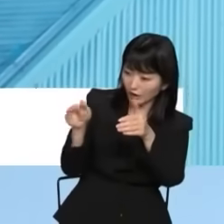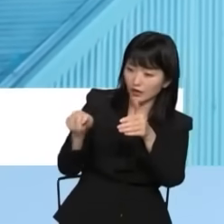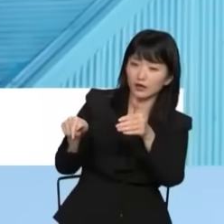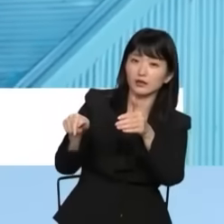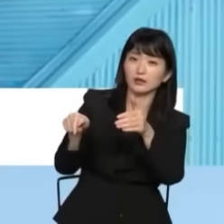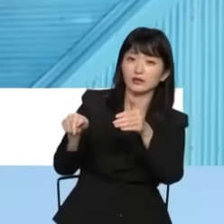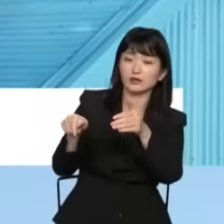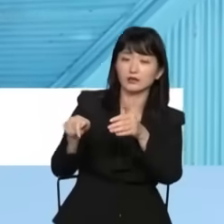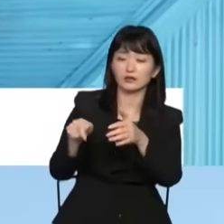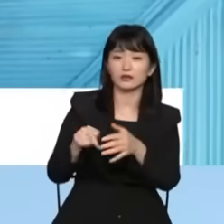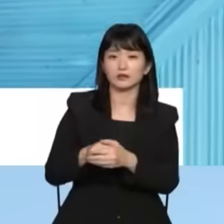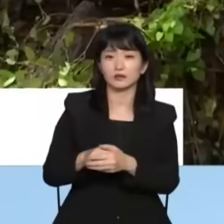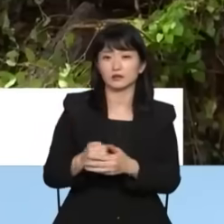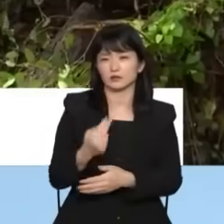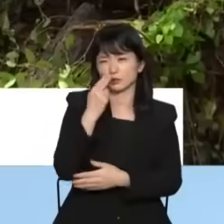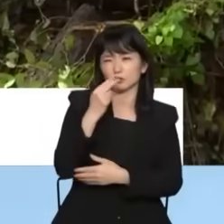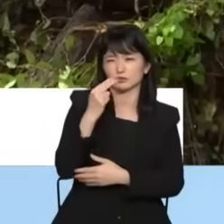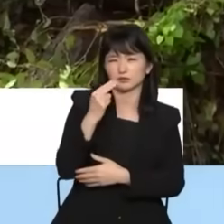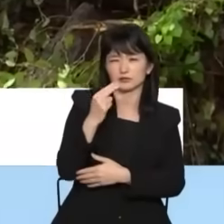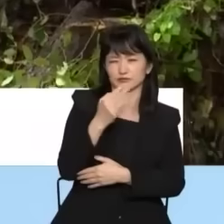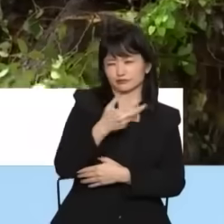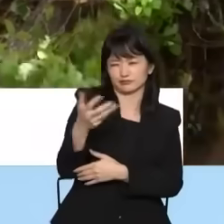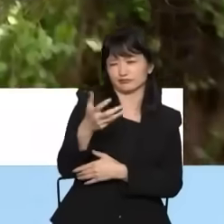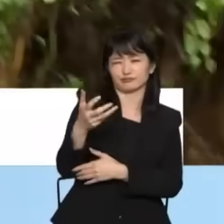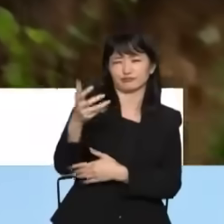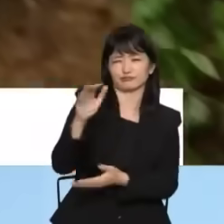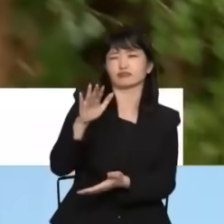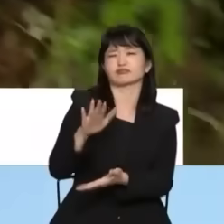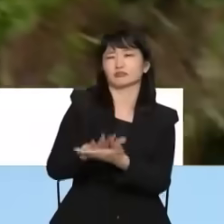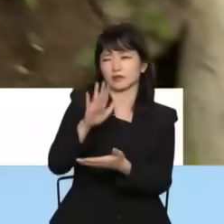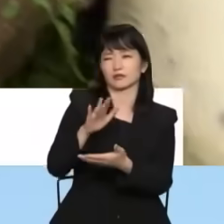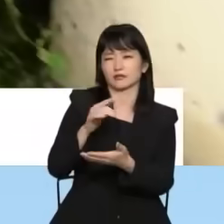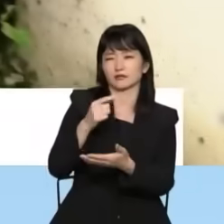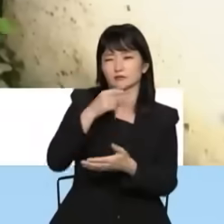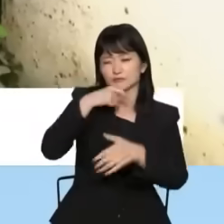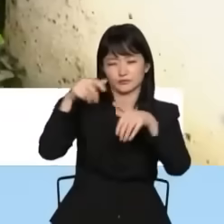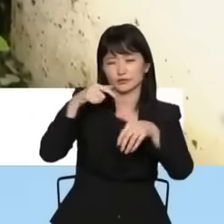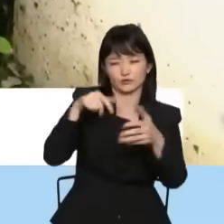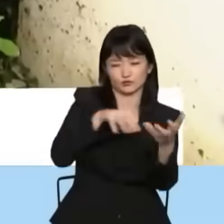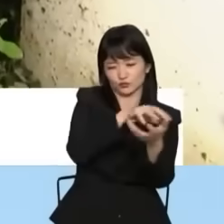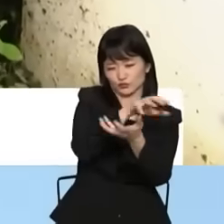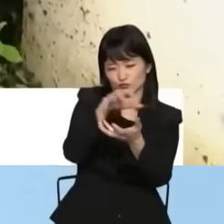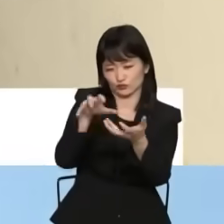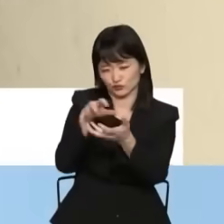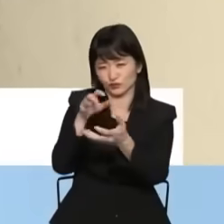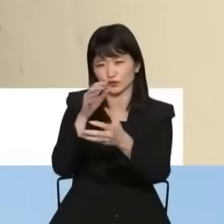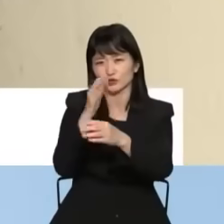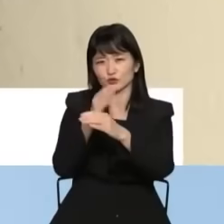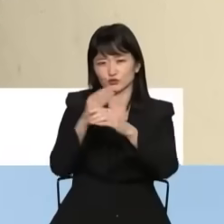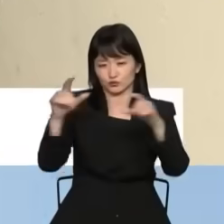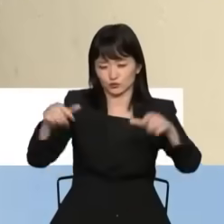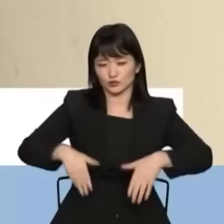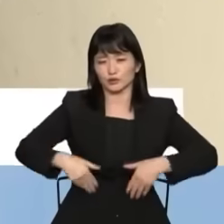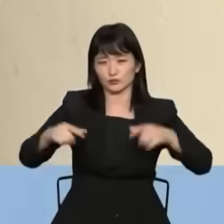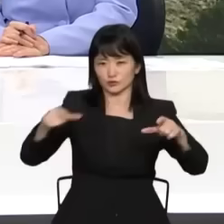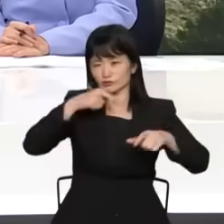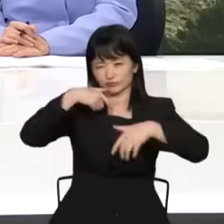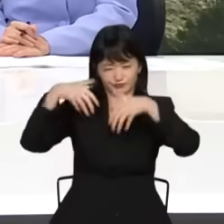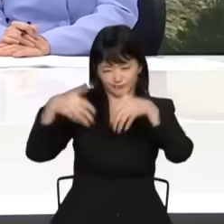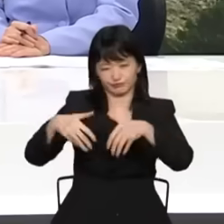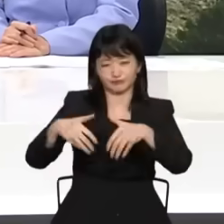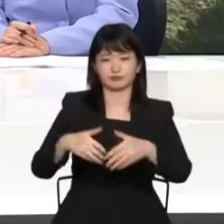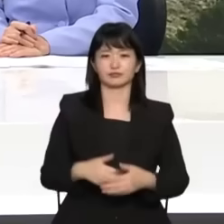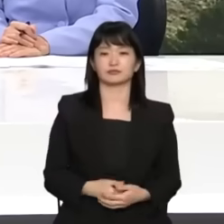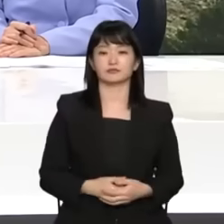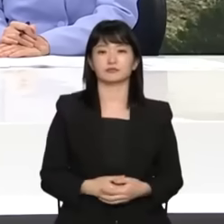안에서 더 많은 공기 수증기와 열기를 불어넣어서 비구름이 특히 남부지방을 중심으로 발달하고 있는 상황입니다. 네, 그러면 뭐